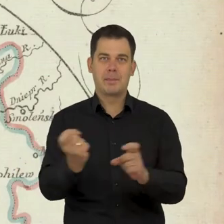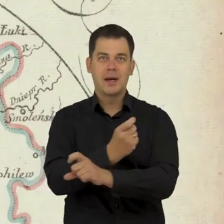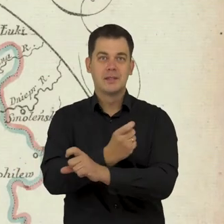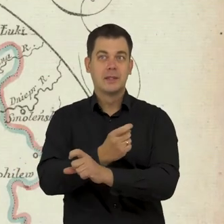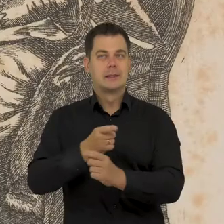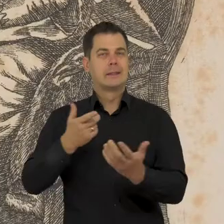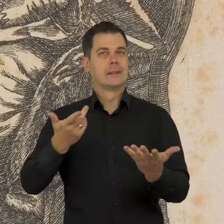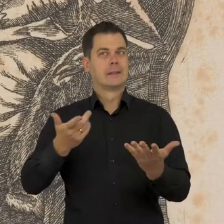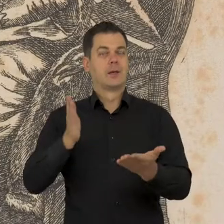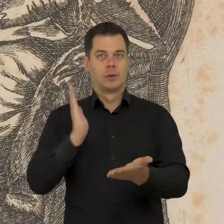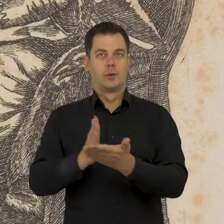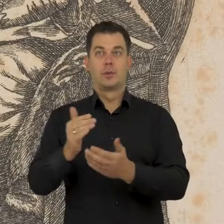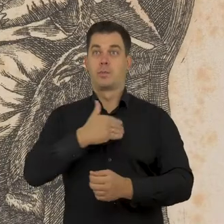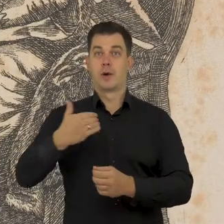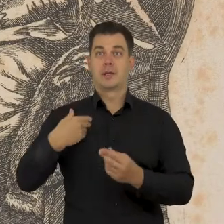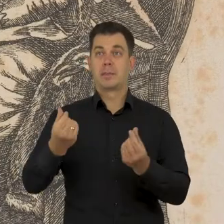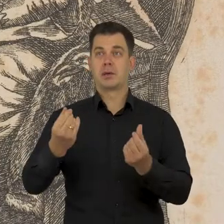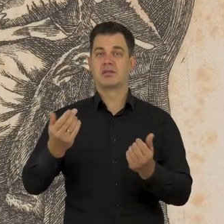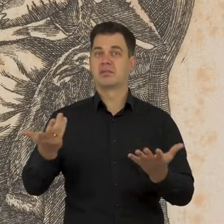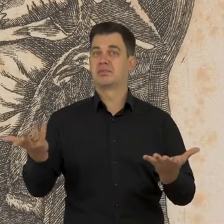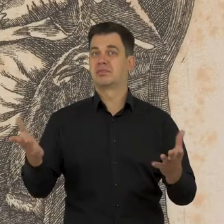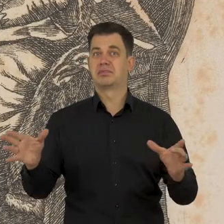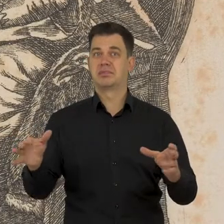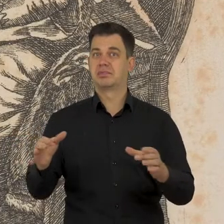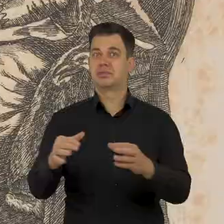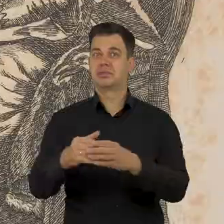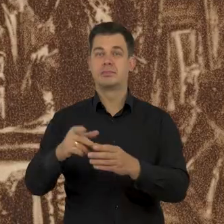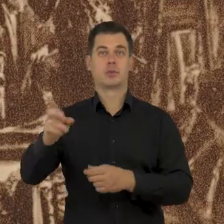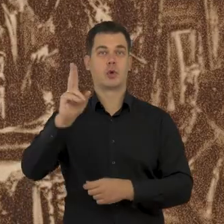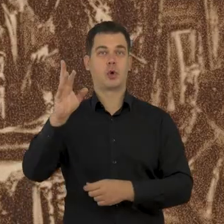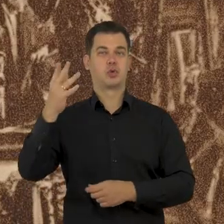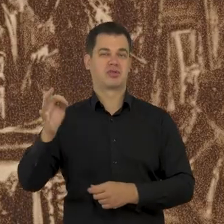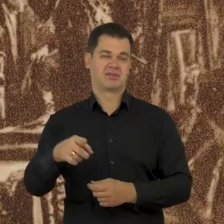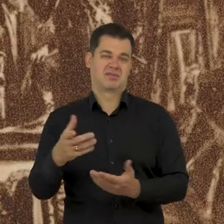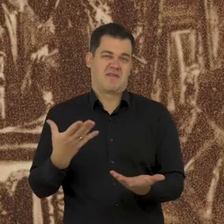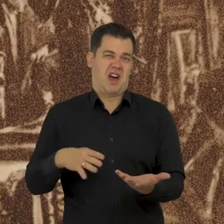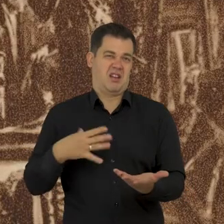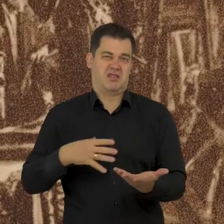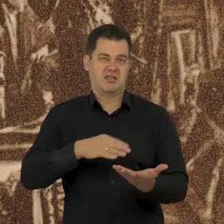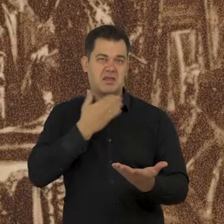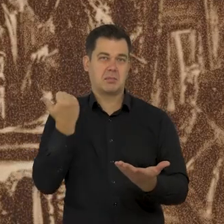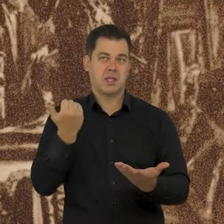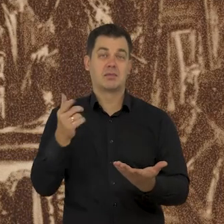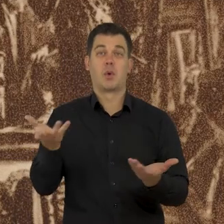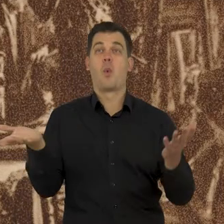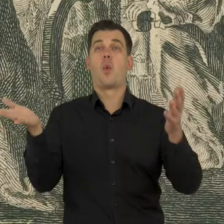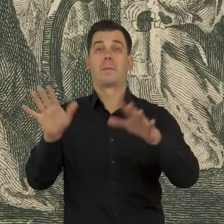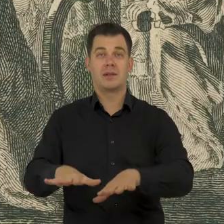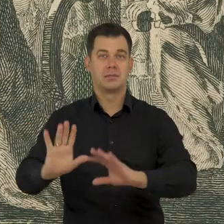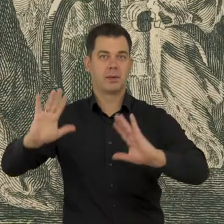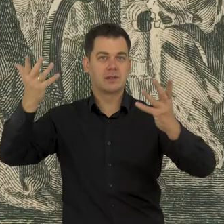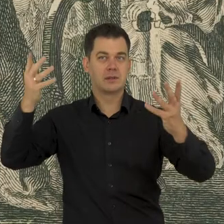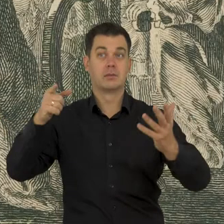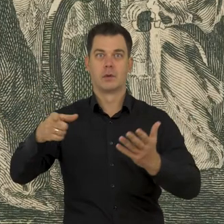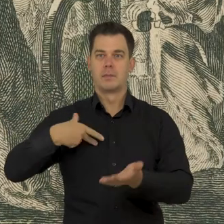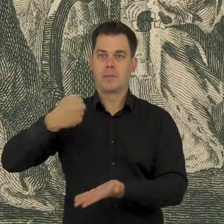mapy Europy. Wraz z nimi powoli znika też polski pieniądz. Kościuszkowskie banknoty straciły wszelką wartość po upadku